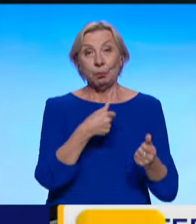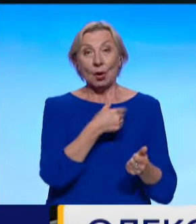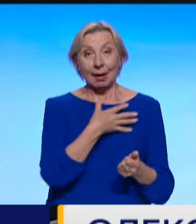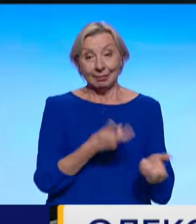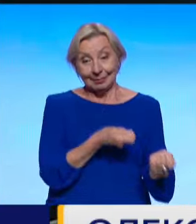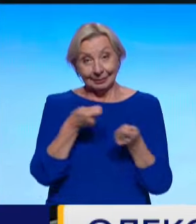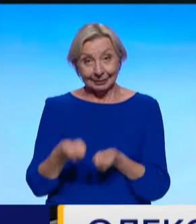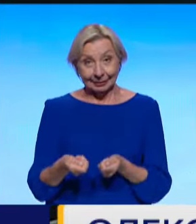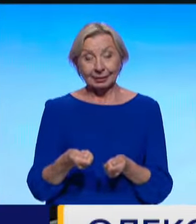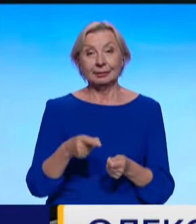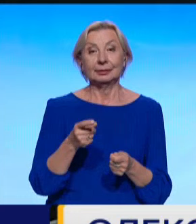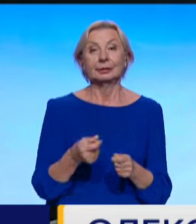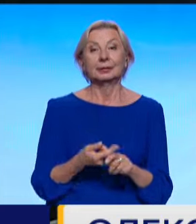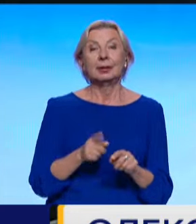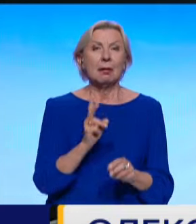була